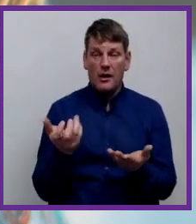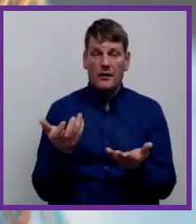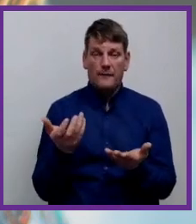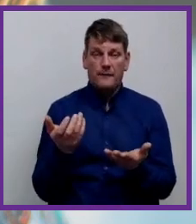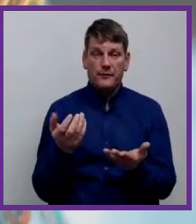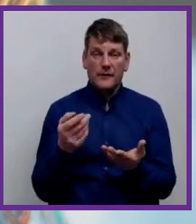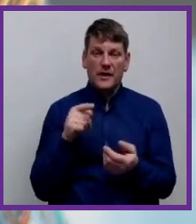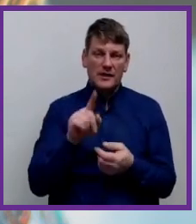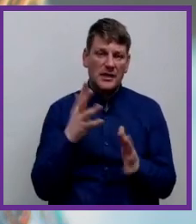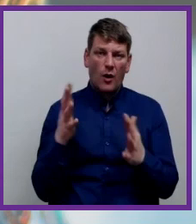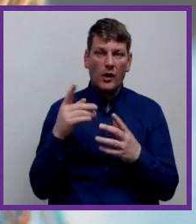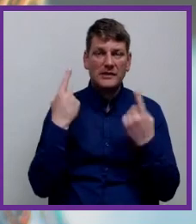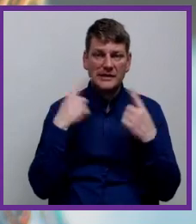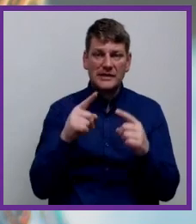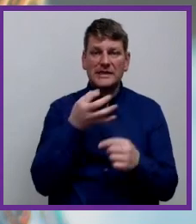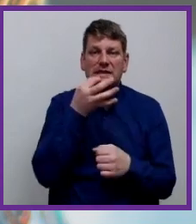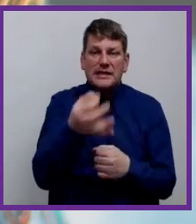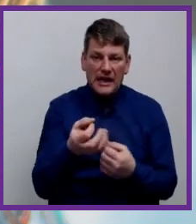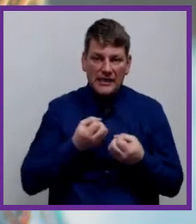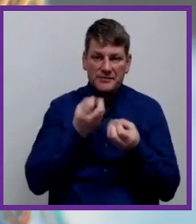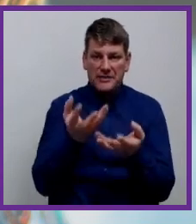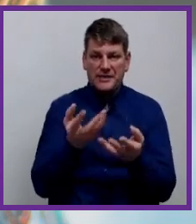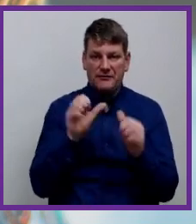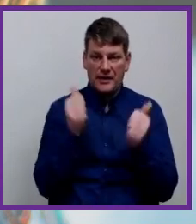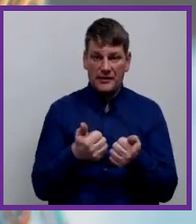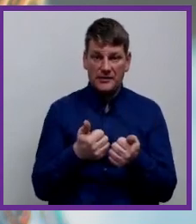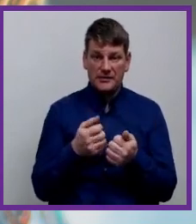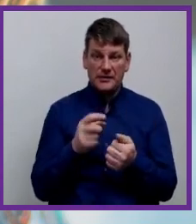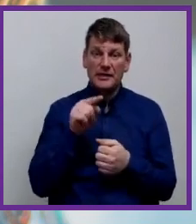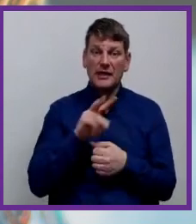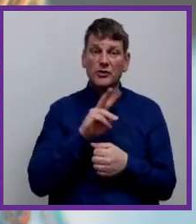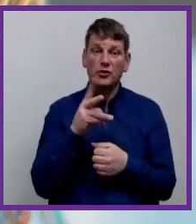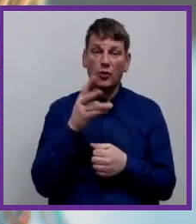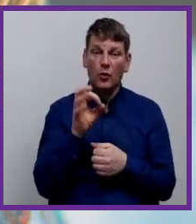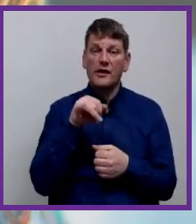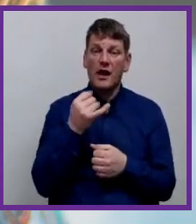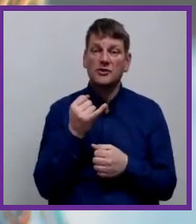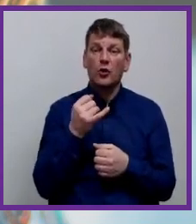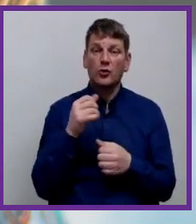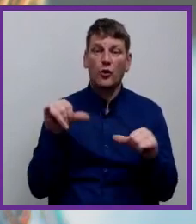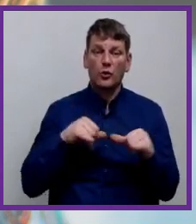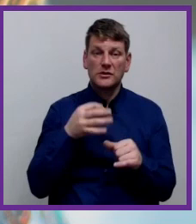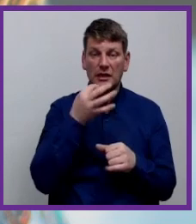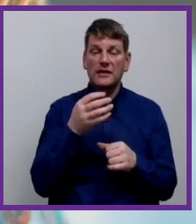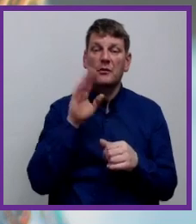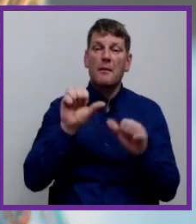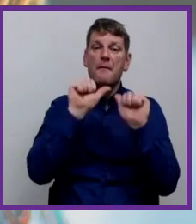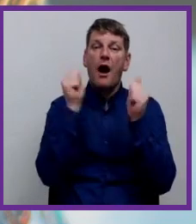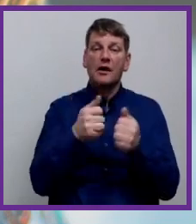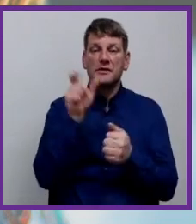kaut kā cits vienkārši izteiksmes veids. Tas, kas ir par tas, ko Jansona kungs teica par mākslinieku atbildību,